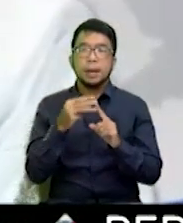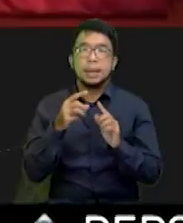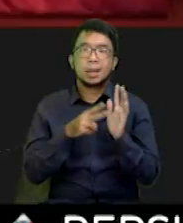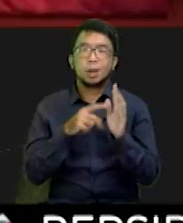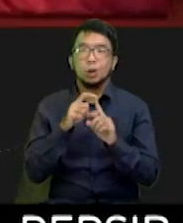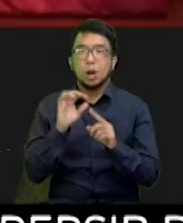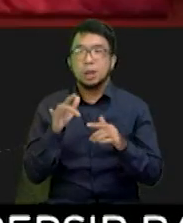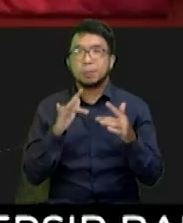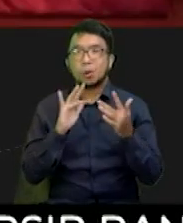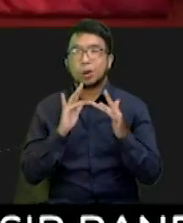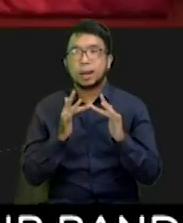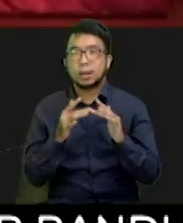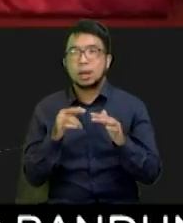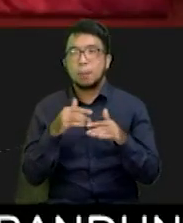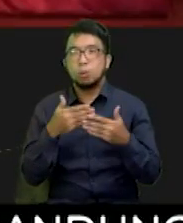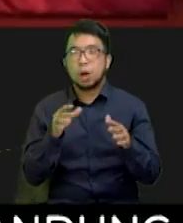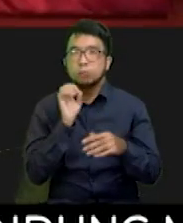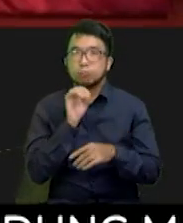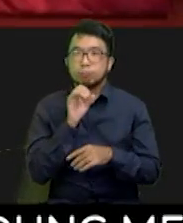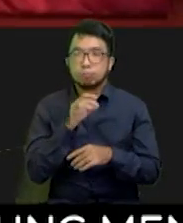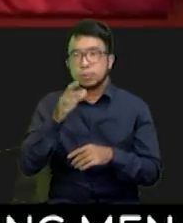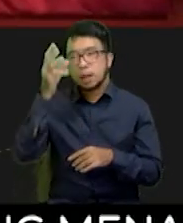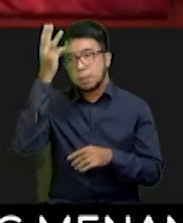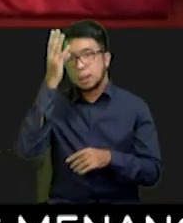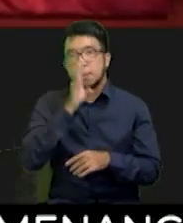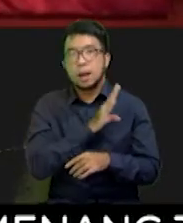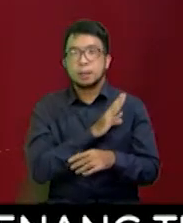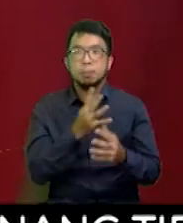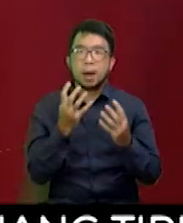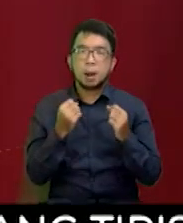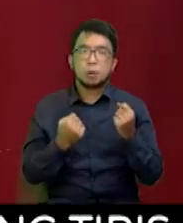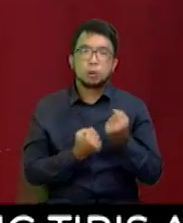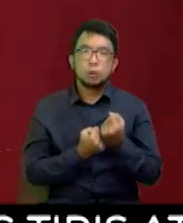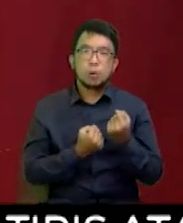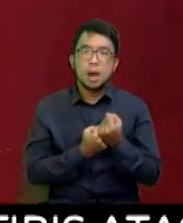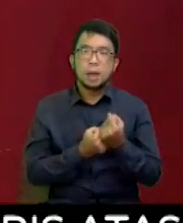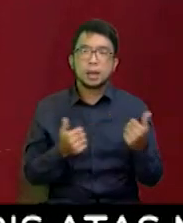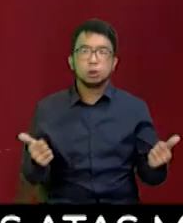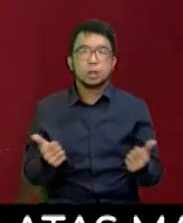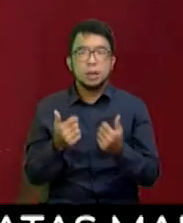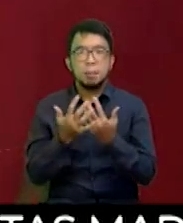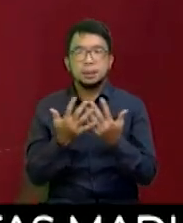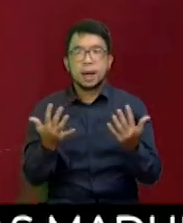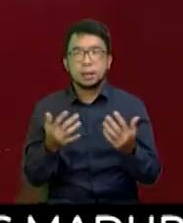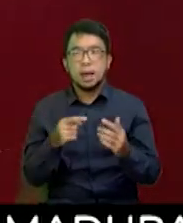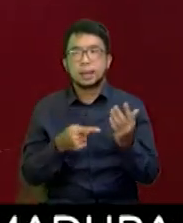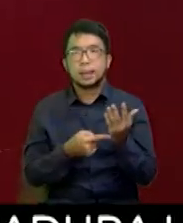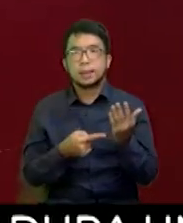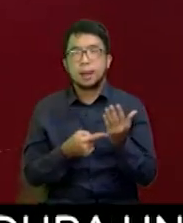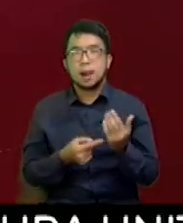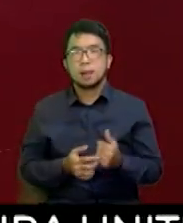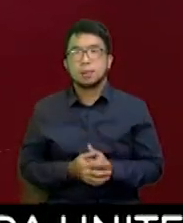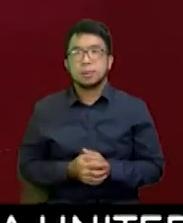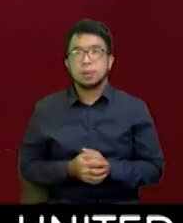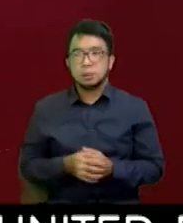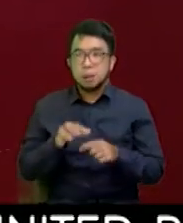Melalui Muskerwil, Partai Perindo se-Kalimantan Barat diminta untuk mendukung dan mensukseskan konvensi rakyat berbasis digital dalam menjaring bakal calon